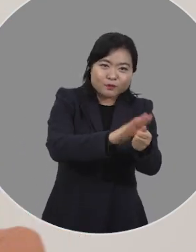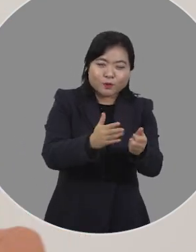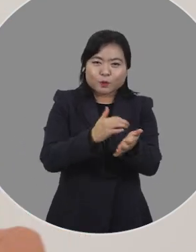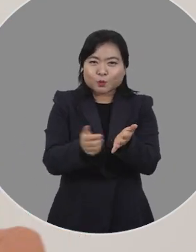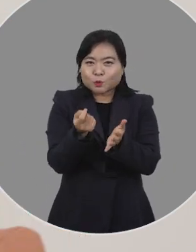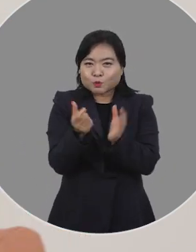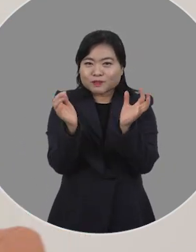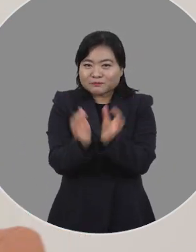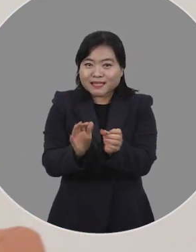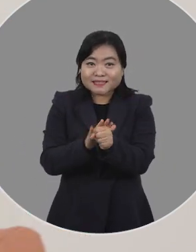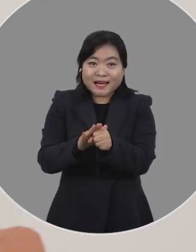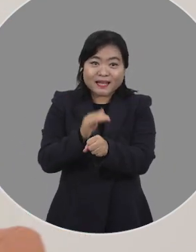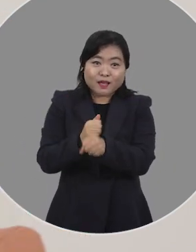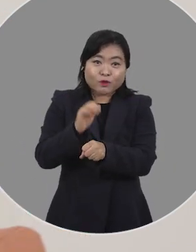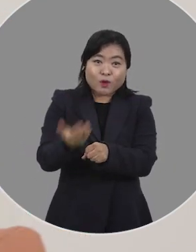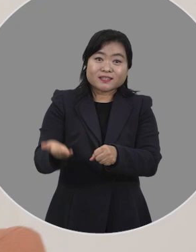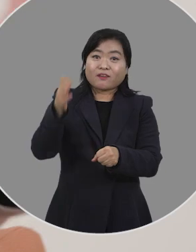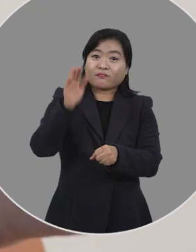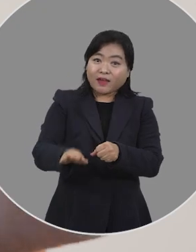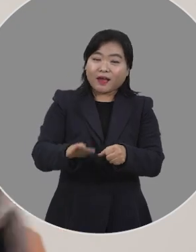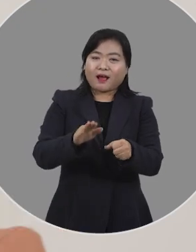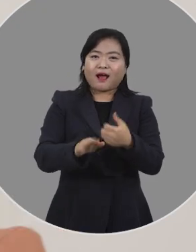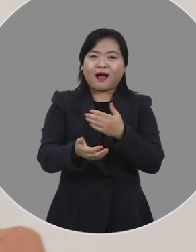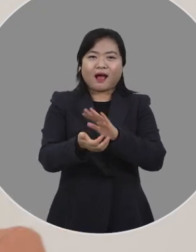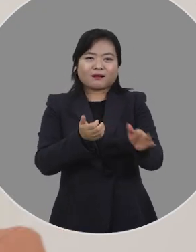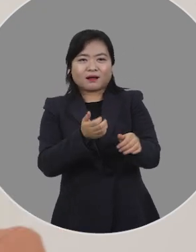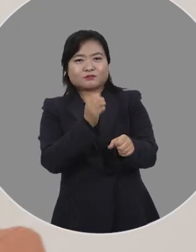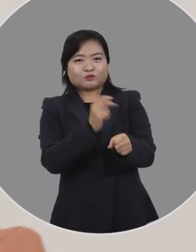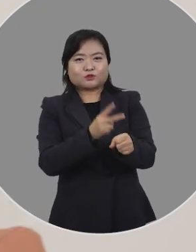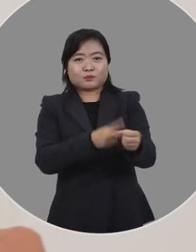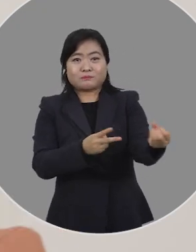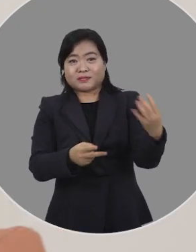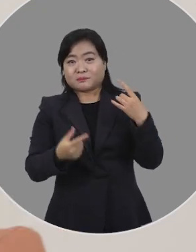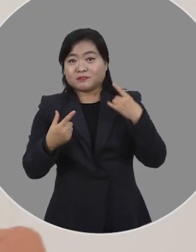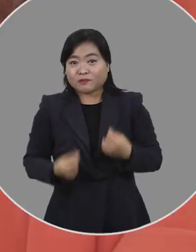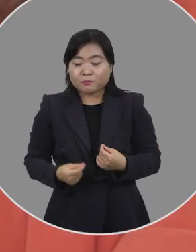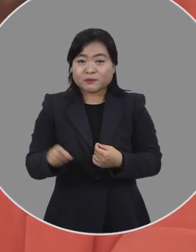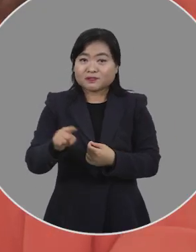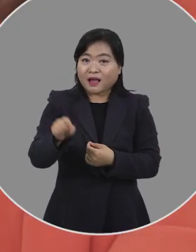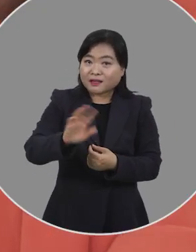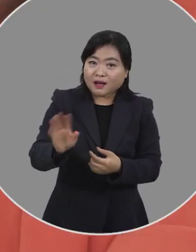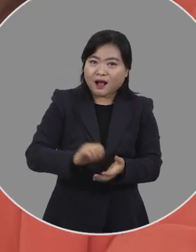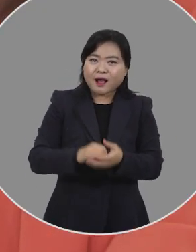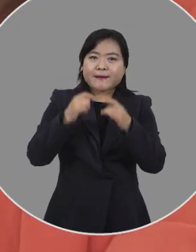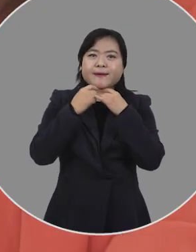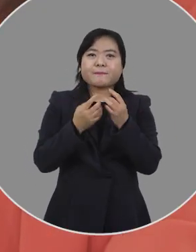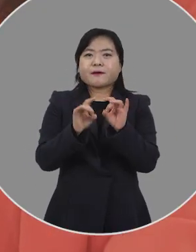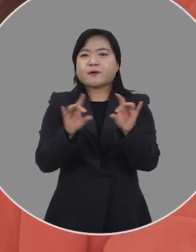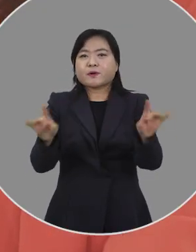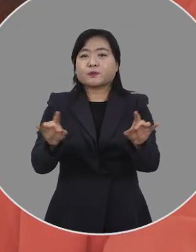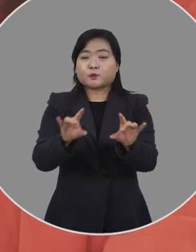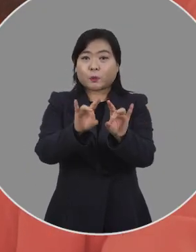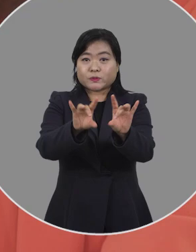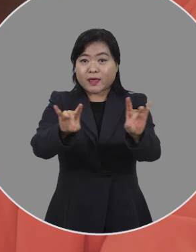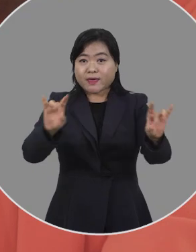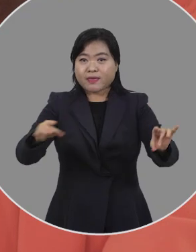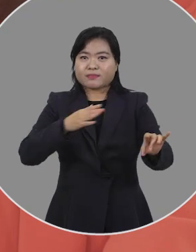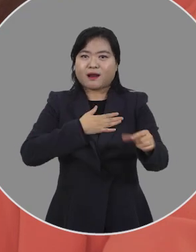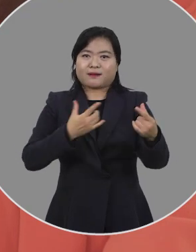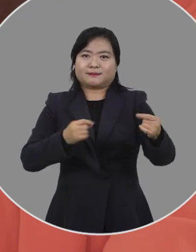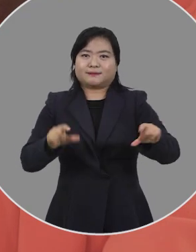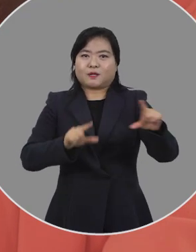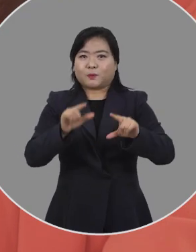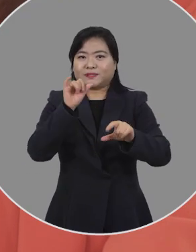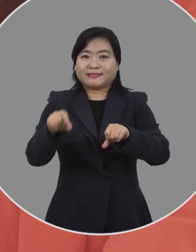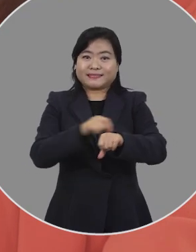소수 집단을 사랑해야 되고. 근데 아까 우리 교수님도 말씀하신 것처럼 그게 아니라 그냥 그 개별적인 존재, 네. 나랑